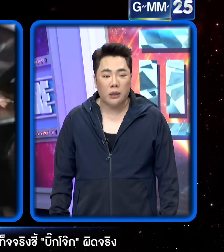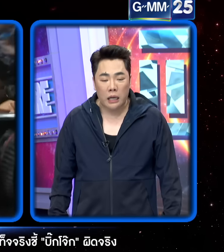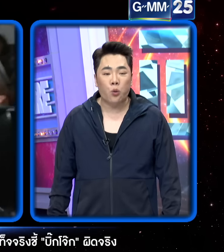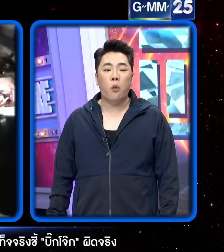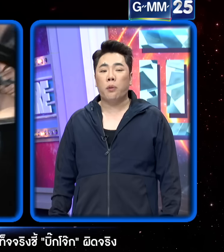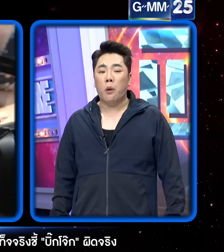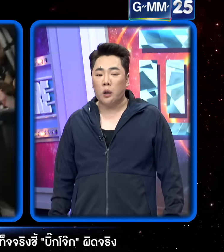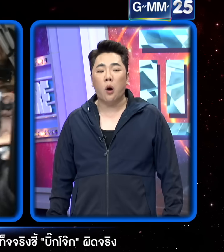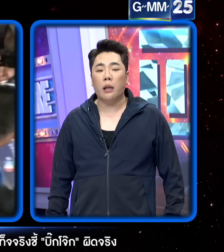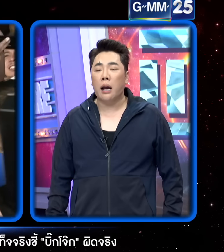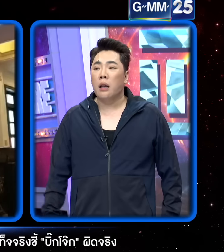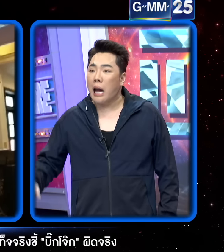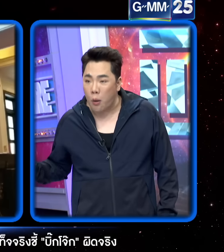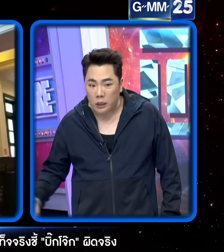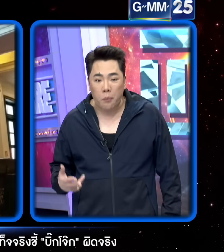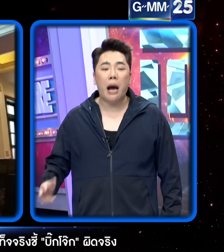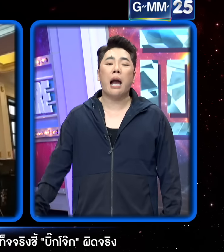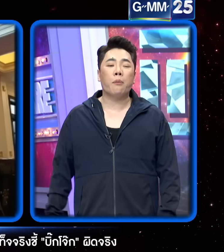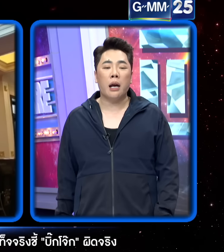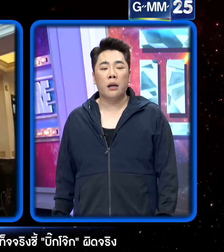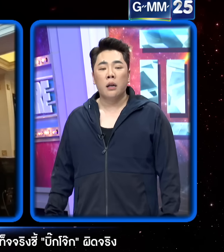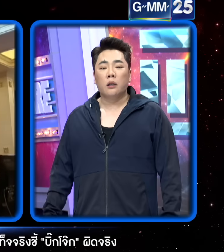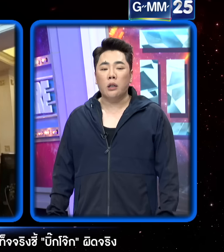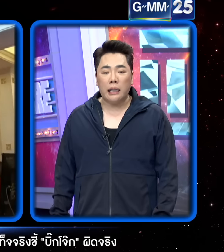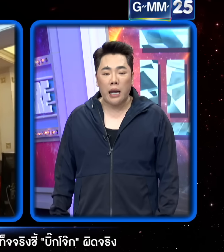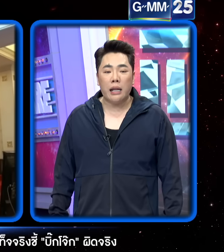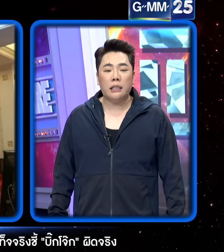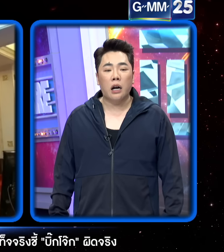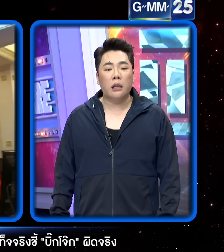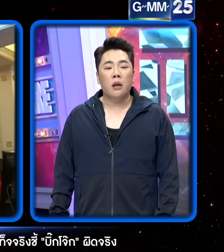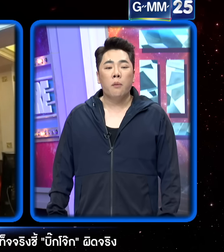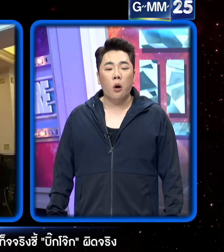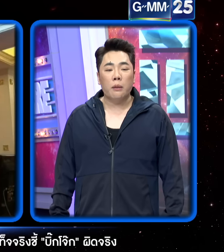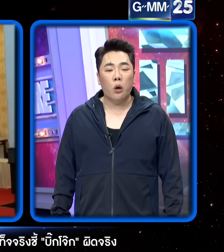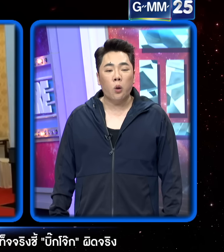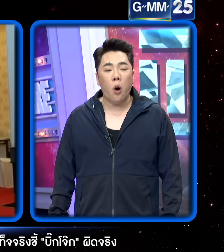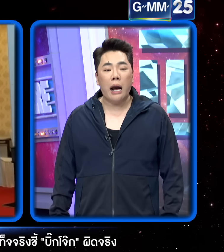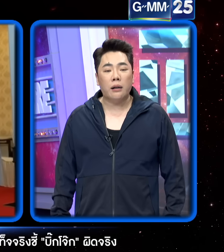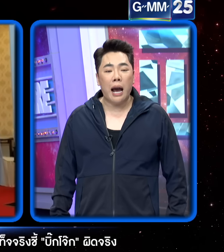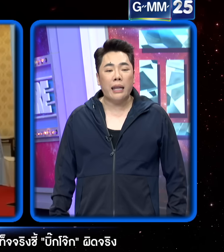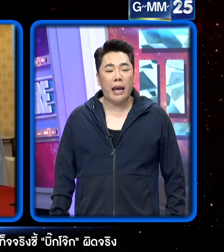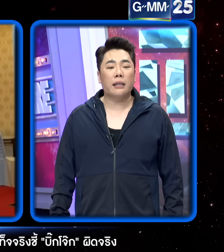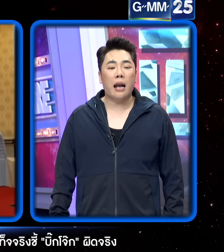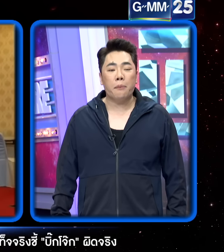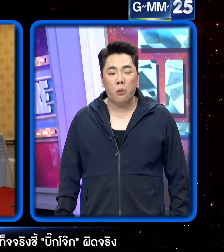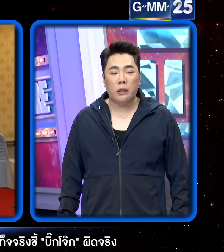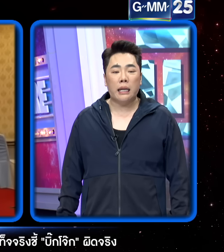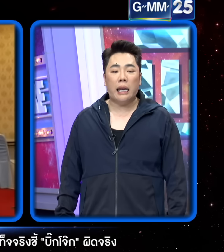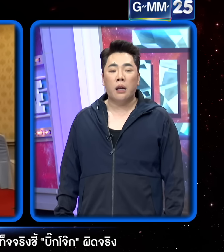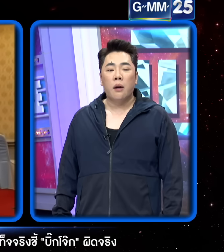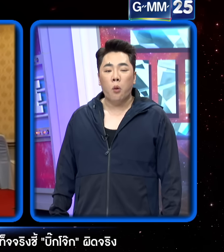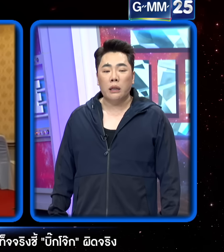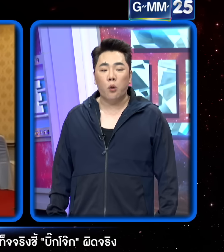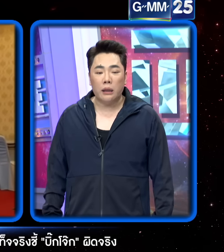เอกต่อศักดิ์สุวิมลผบ.ตร.เนี่ยเข้ามาสอบปากคำฮะนอกจากนี้ก็ได้เชิญพลตำรวจโทอัคราเดชนะฮะพิมล